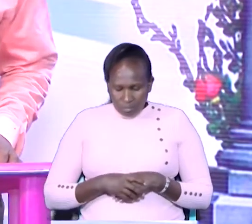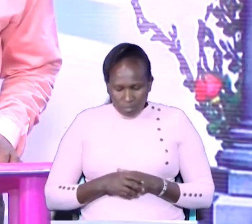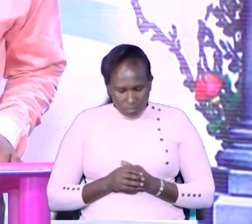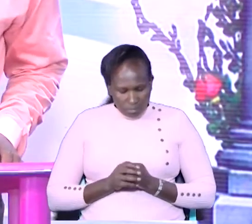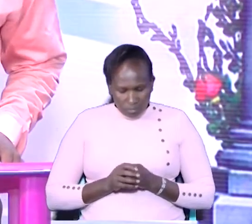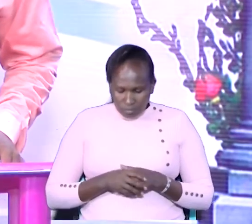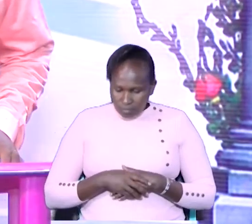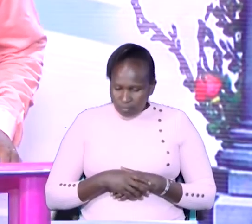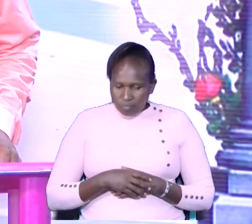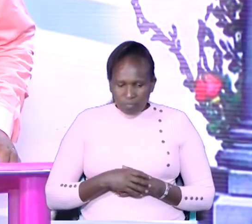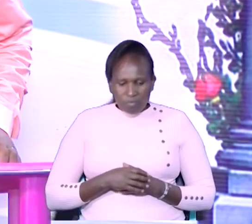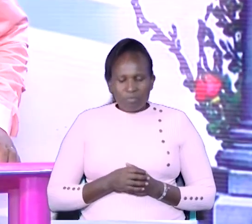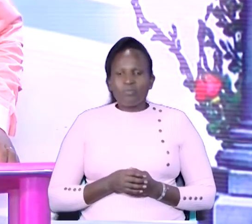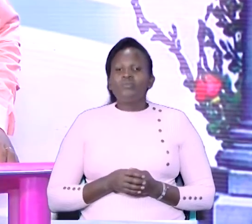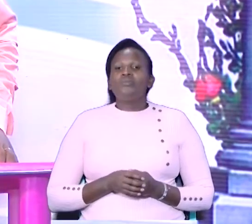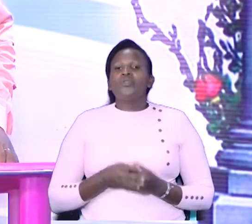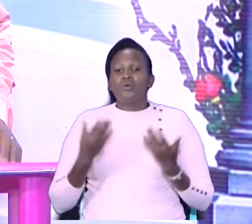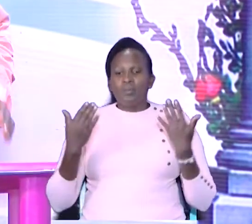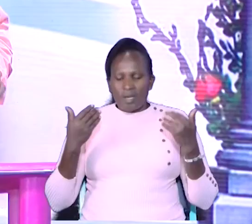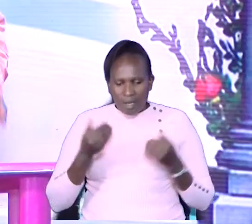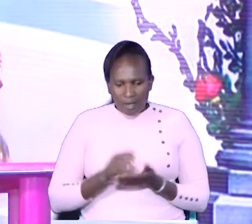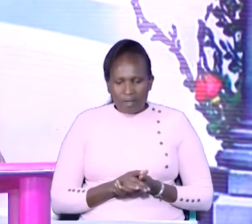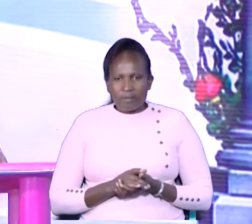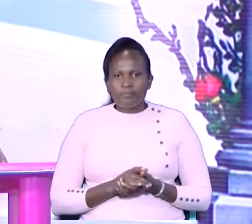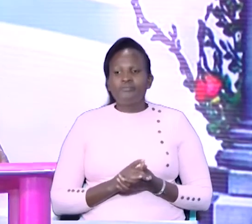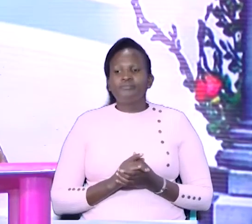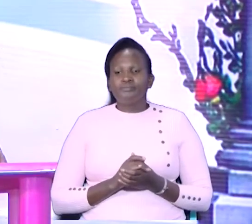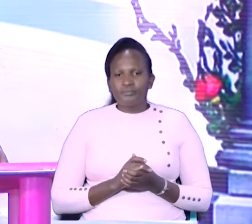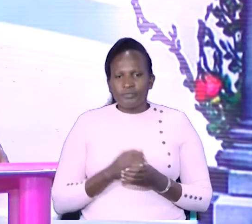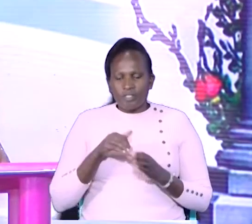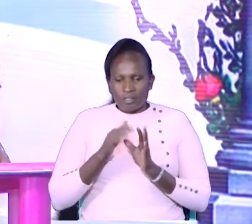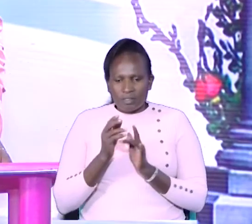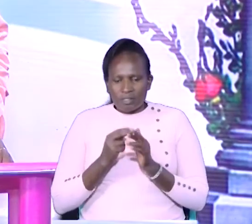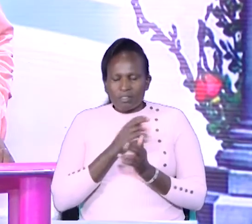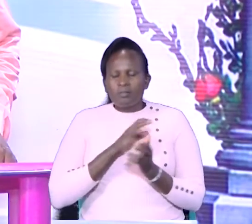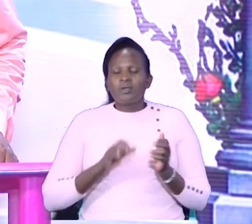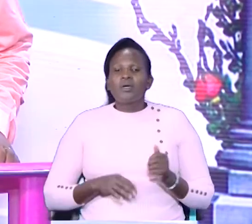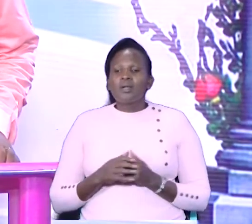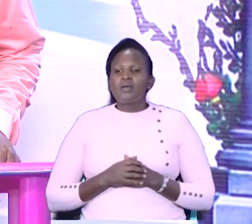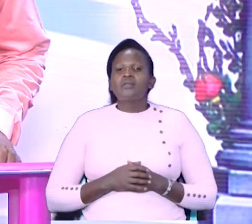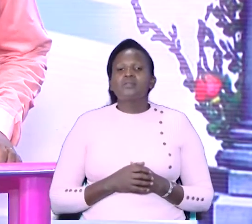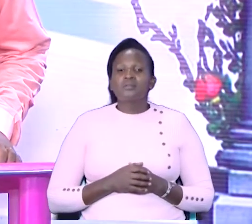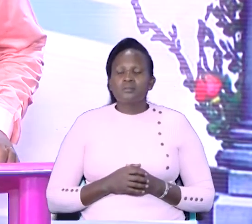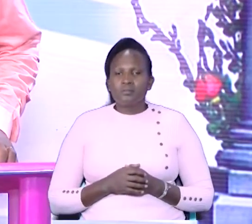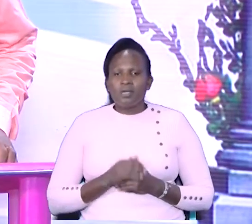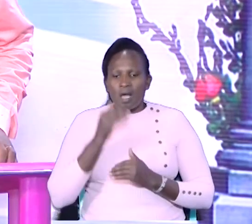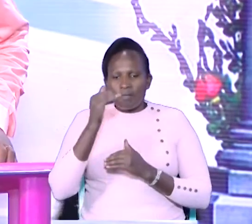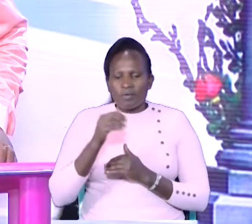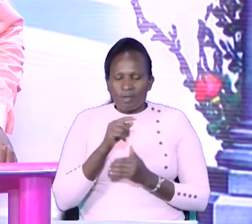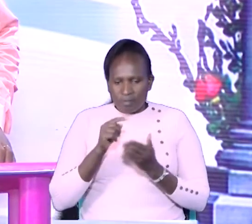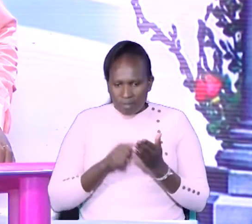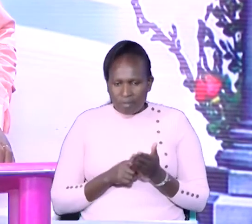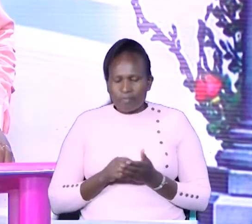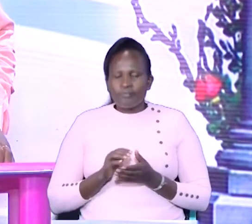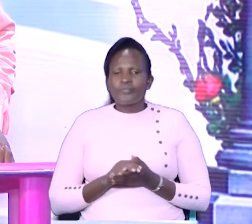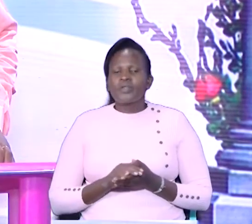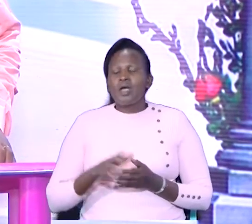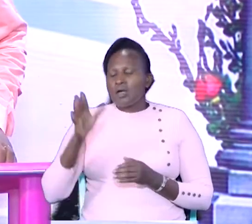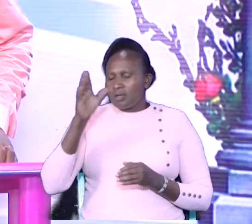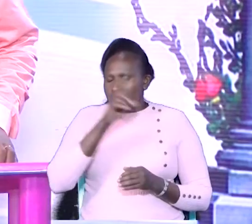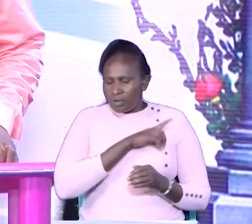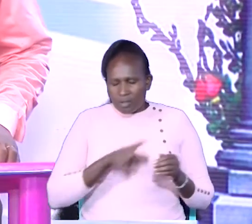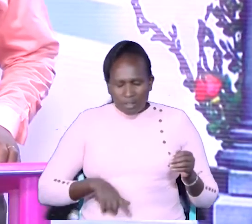ambao tunasema ni wa milele na wa milele ambao tunaamini katika jina la Yesu Kristo. Urudie hili ombi nyuma yangu. Bwana